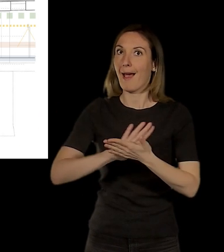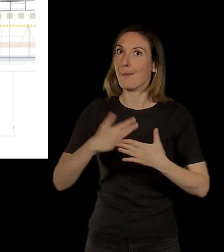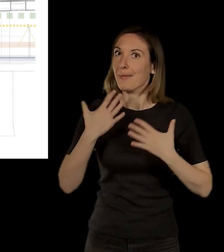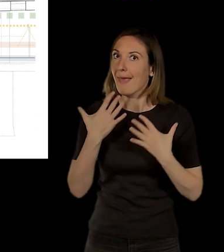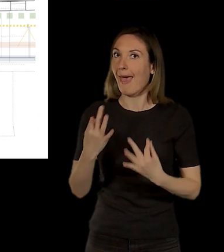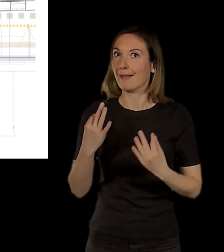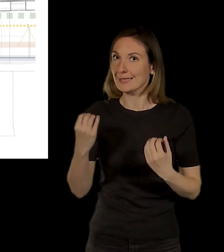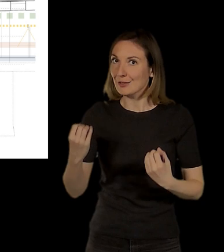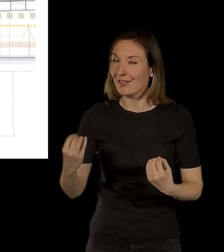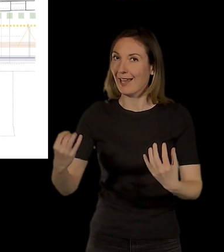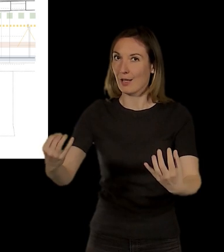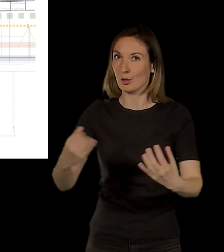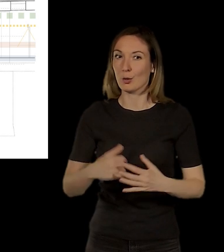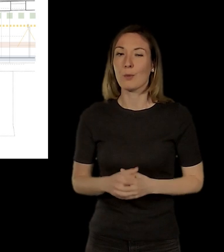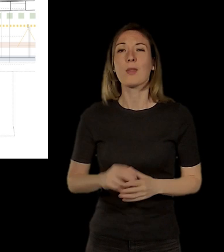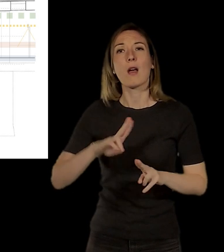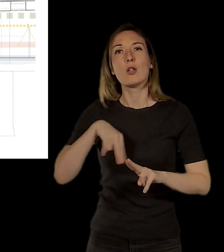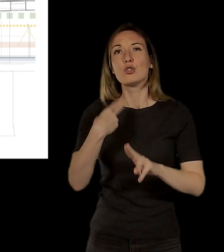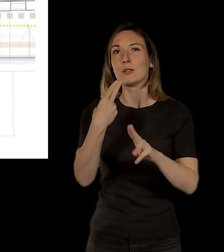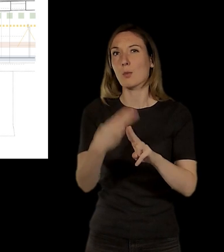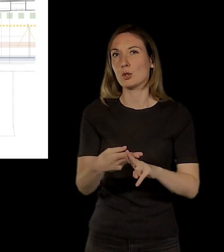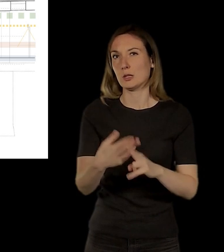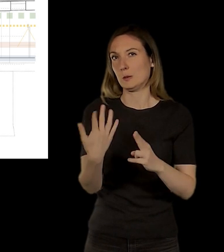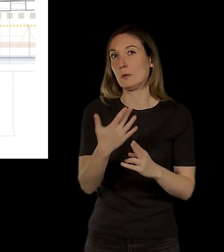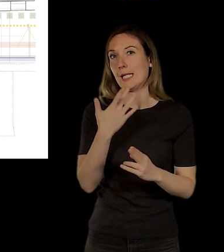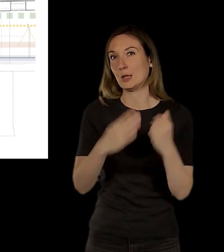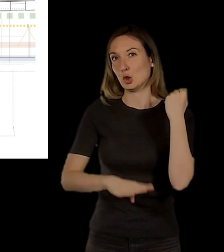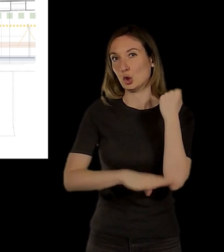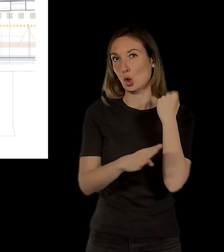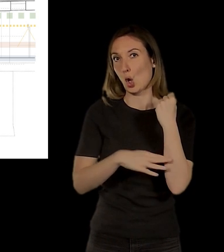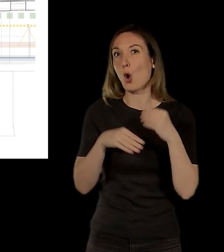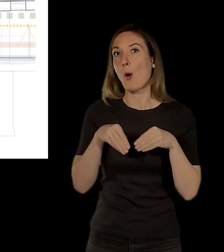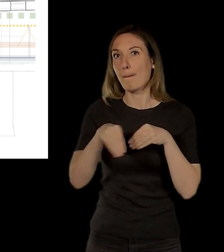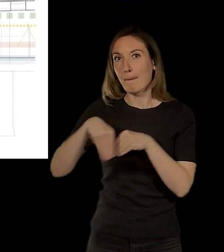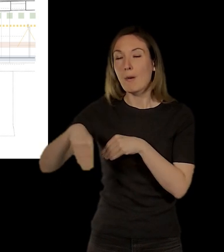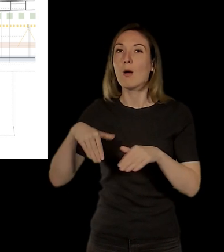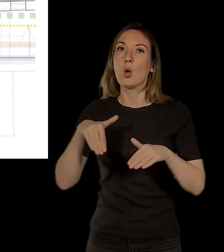vlastně výsadba stromů, která by nastavila taky horizont